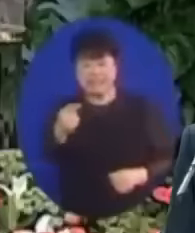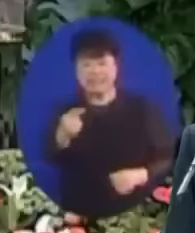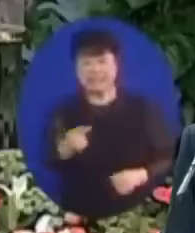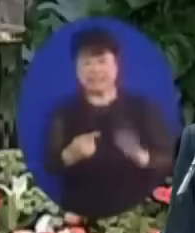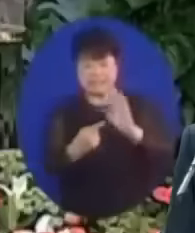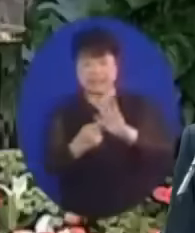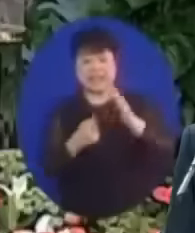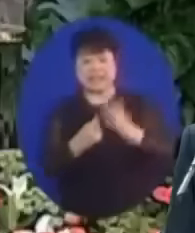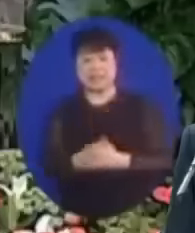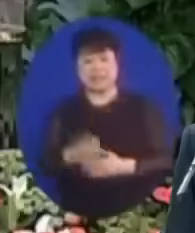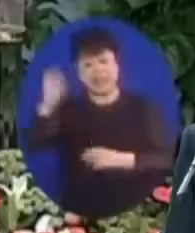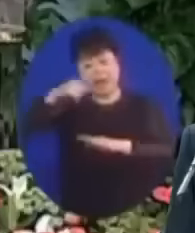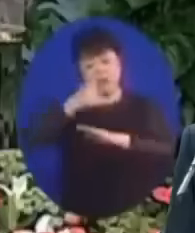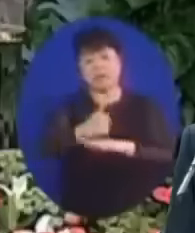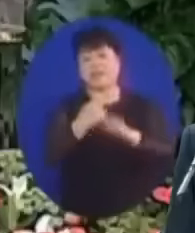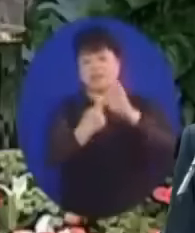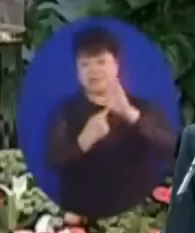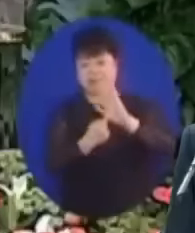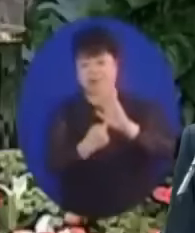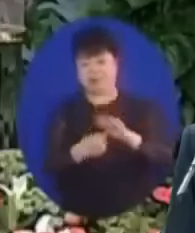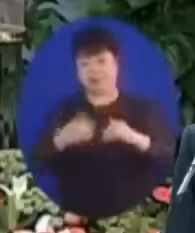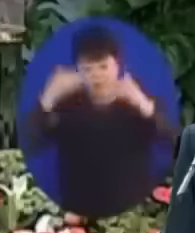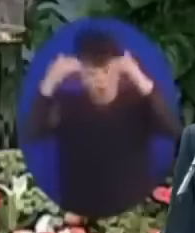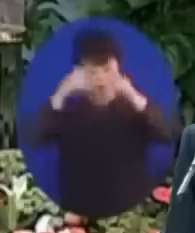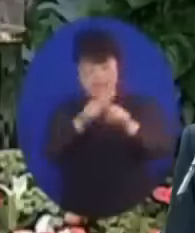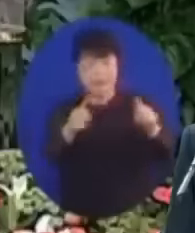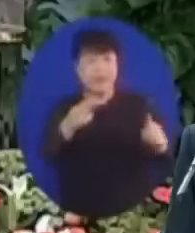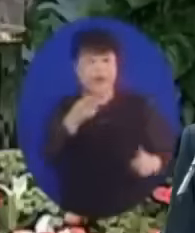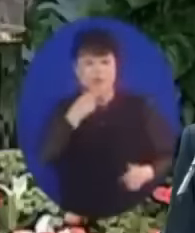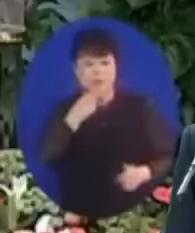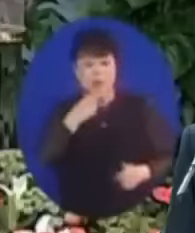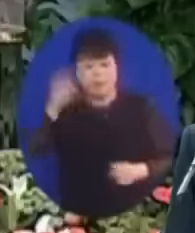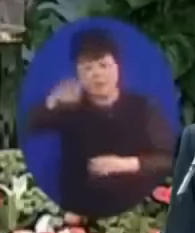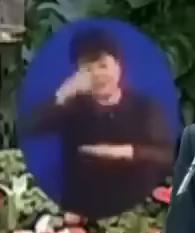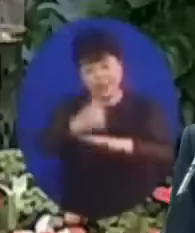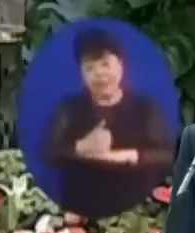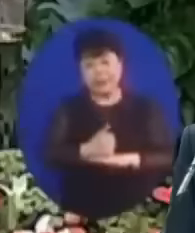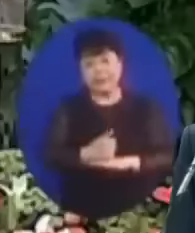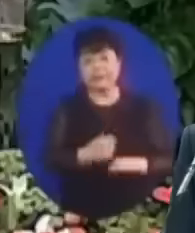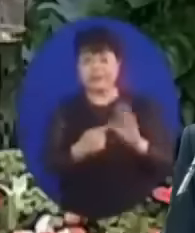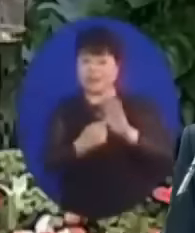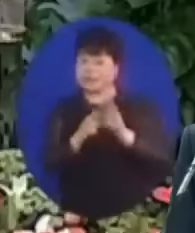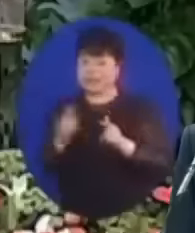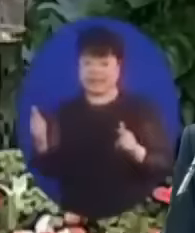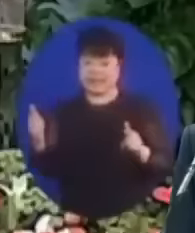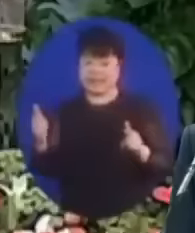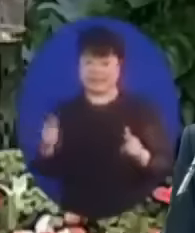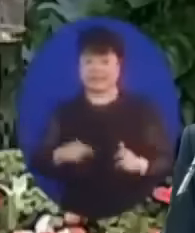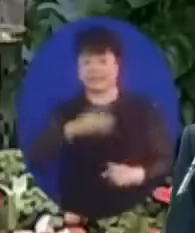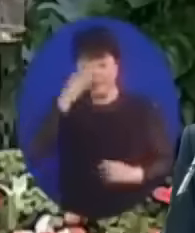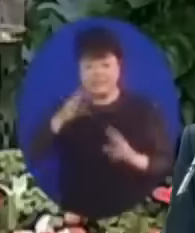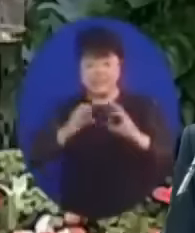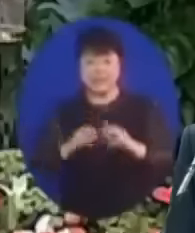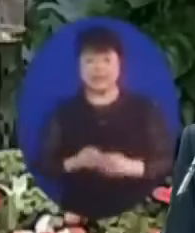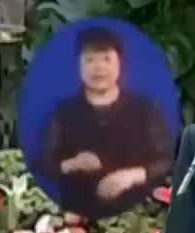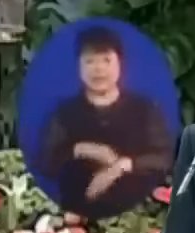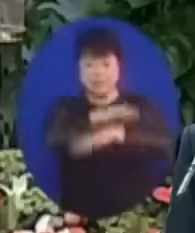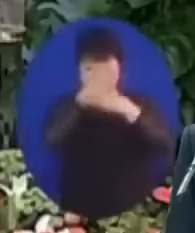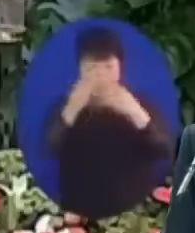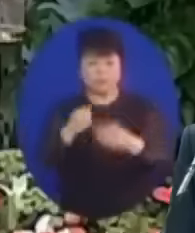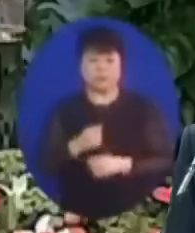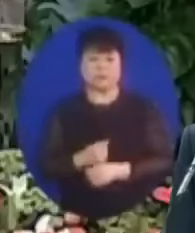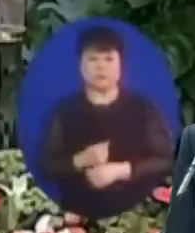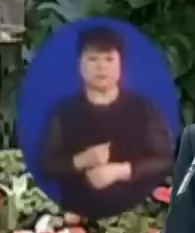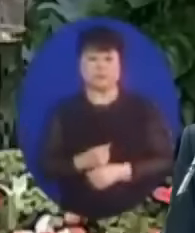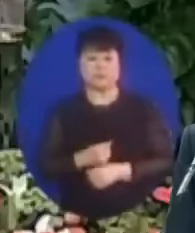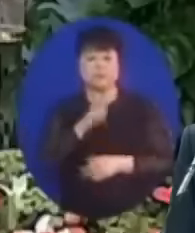다윗이 생겼지 골리앗 없이는 다윗이 생이 날 수 없습니다. 다윗은 자기가 이스라엘의 망군천자가 되는